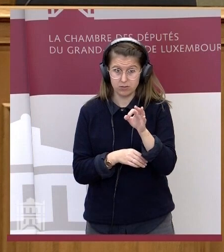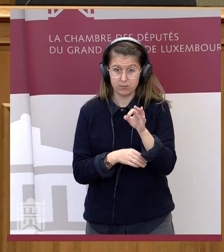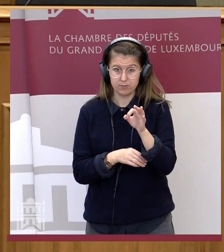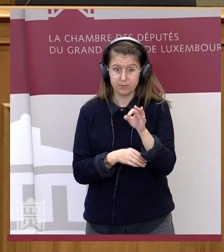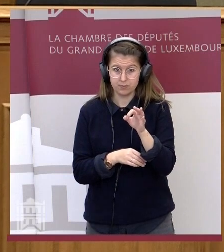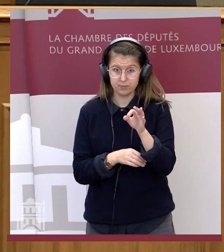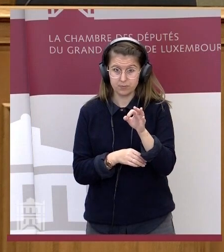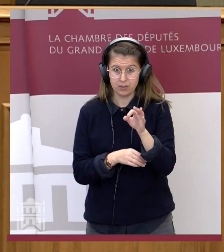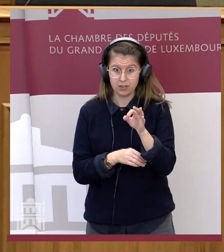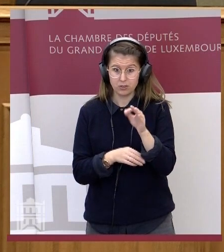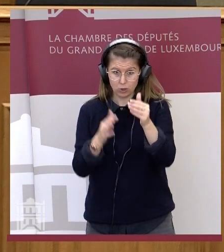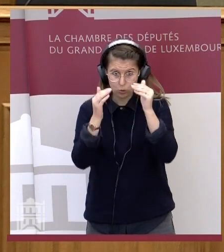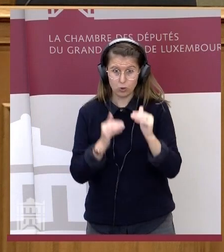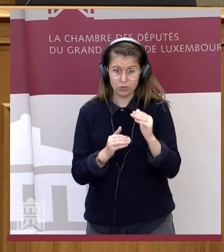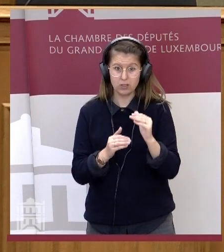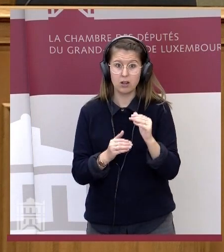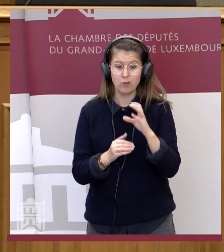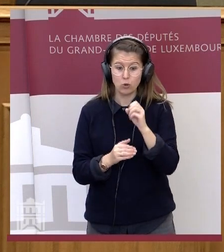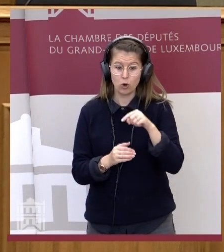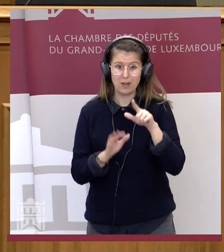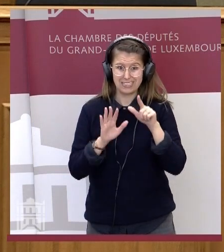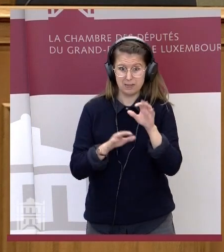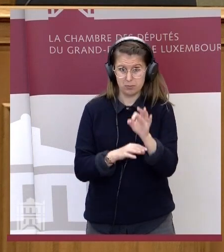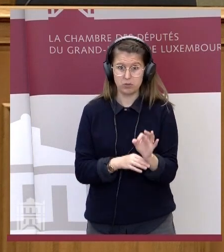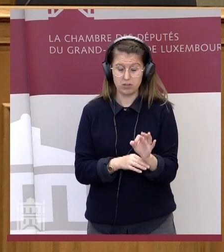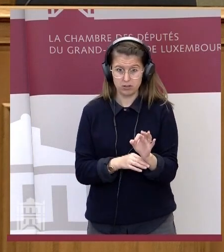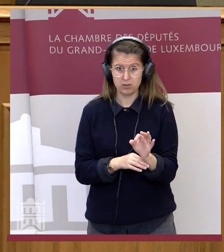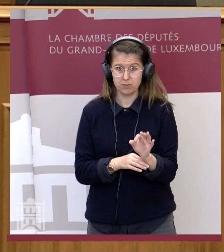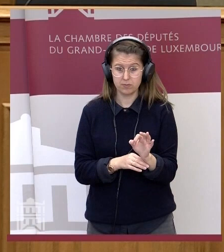Brutto-Nationalabkommens auf 0,7% beruft zu gehen.